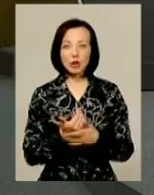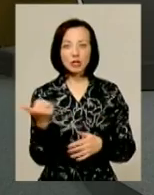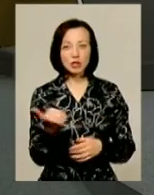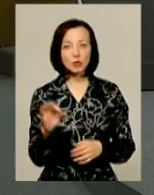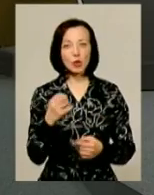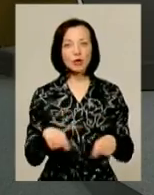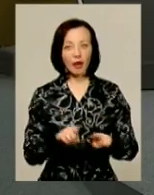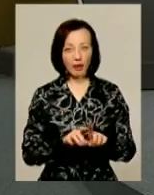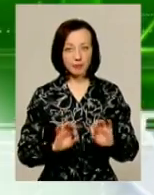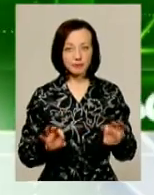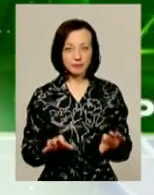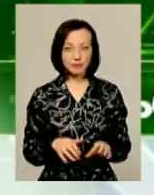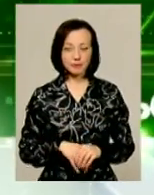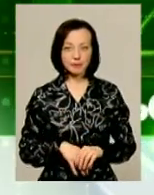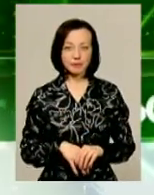таке.